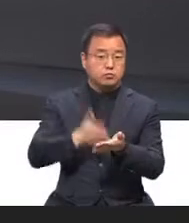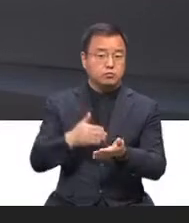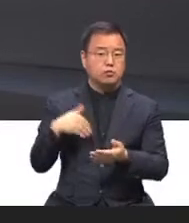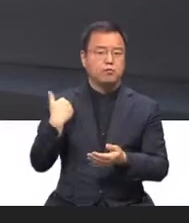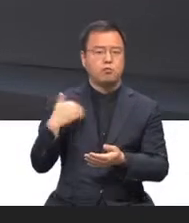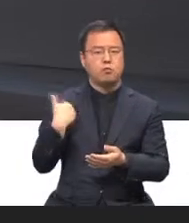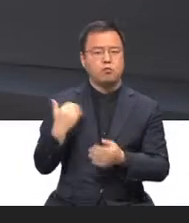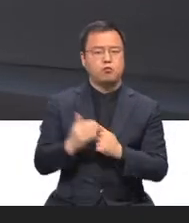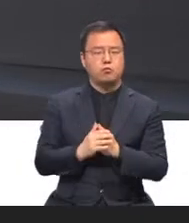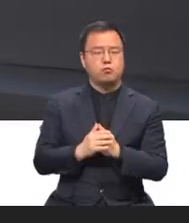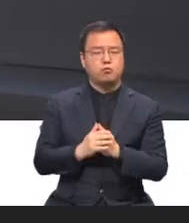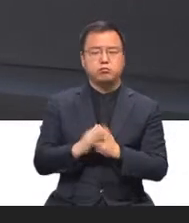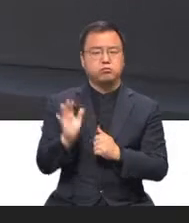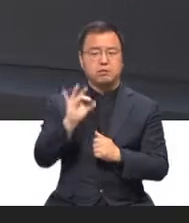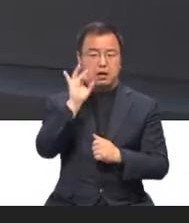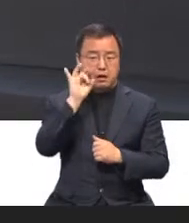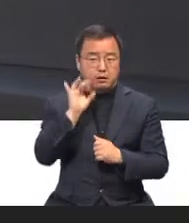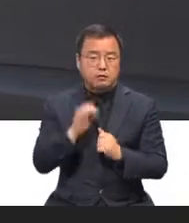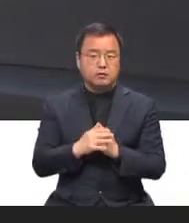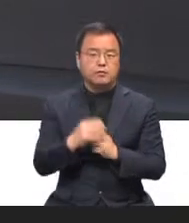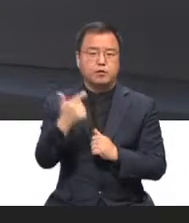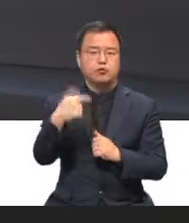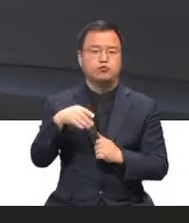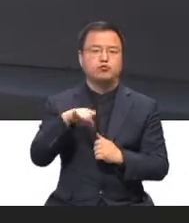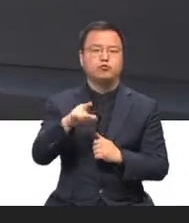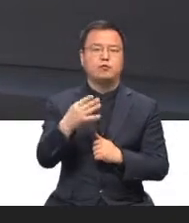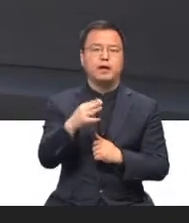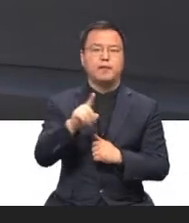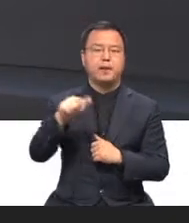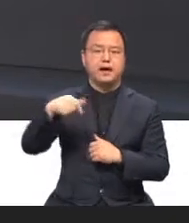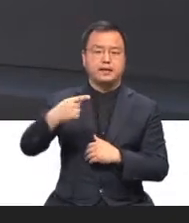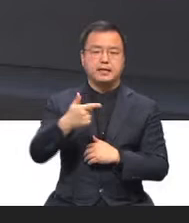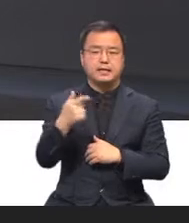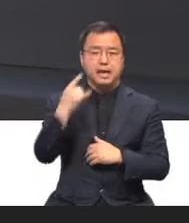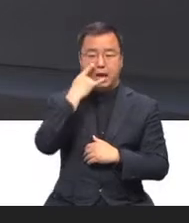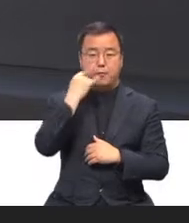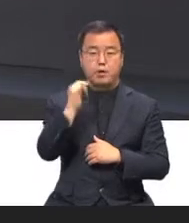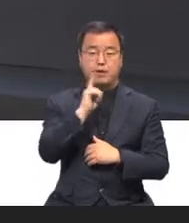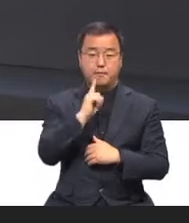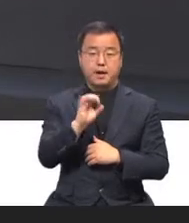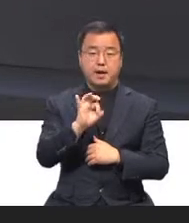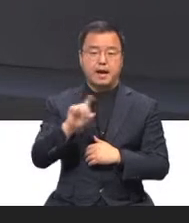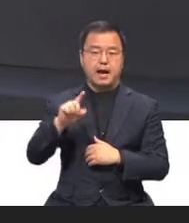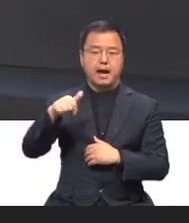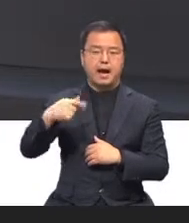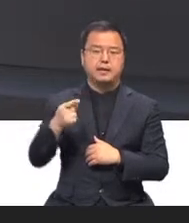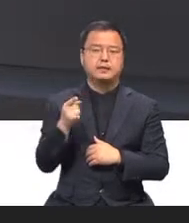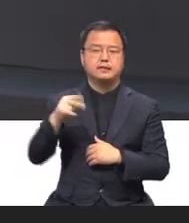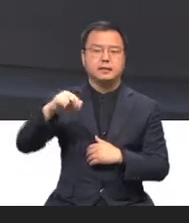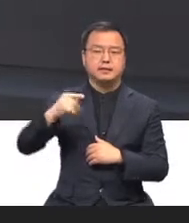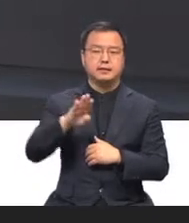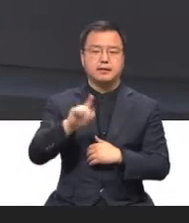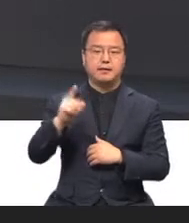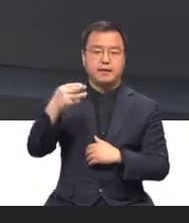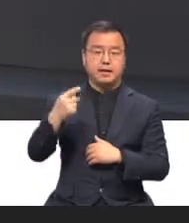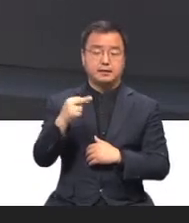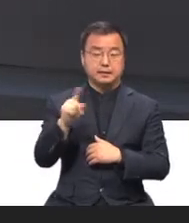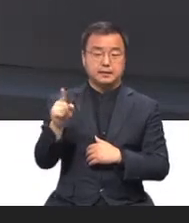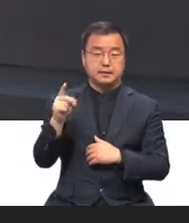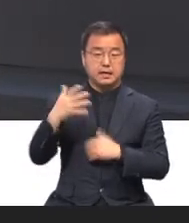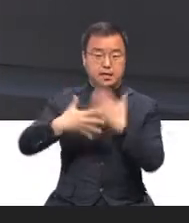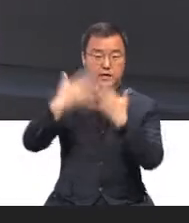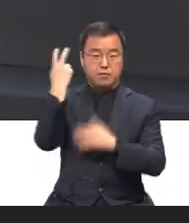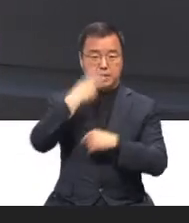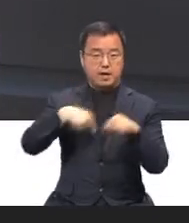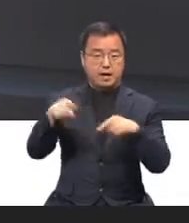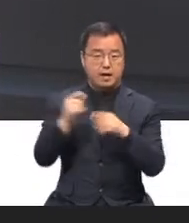거장의 타게 누 배 박의 대모 라고 불리는 이 아그네스 바르다 영화감독이 90세를 얘기로 이제 세상을 떠났는데 요